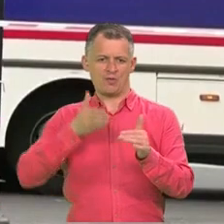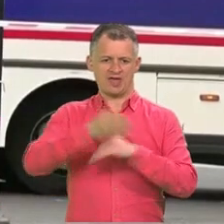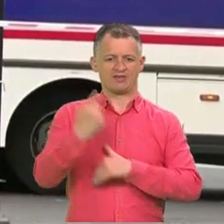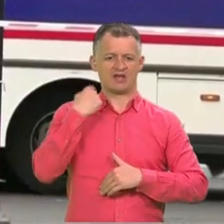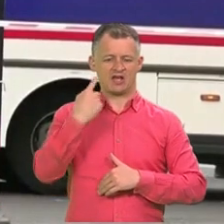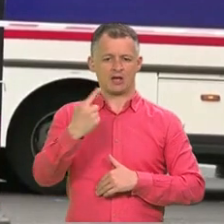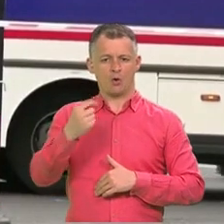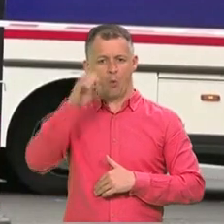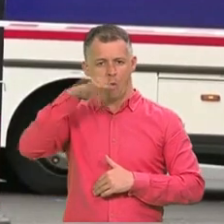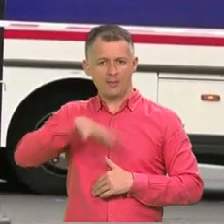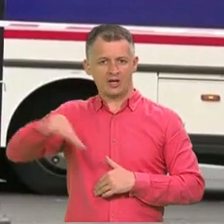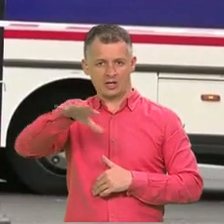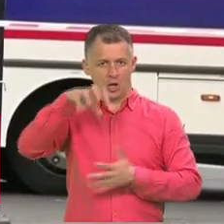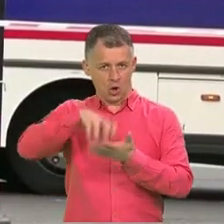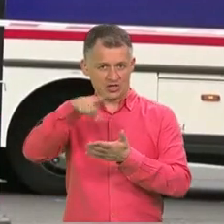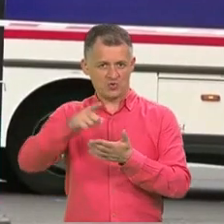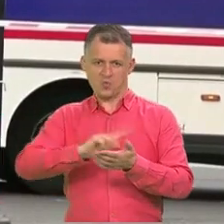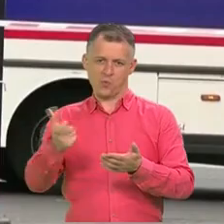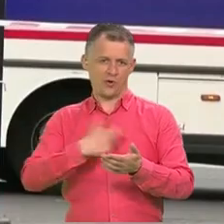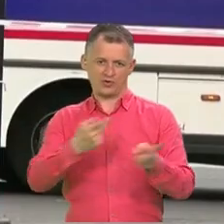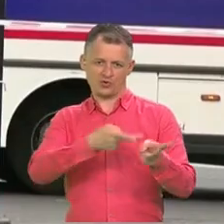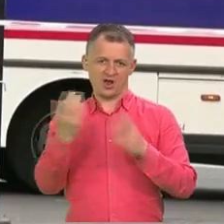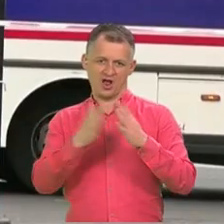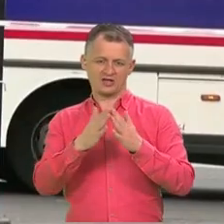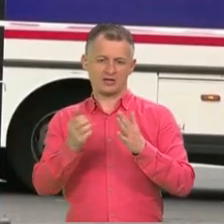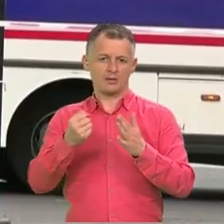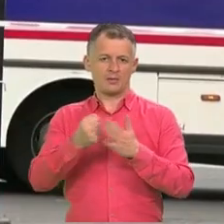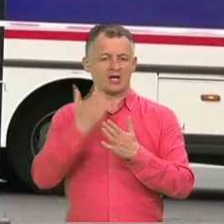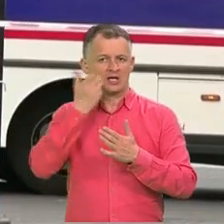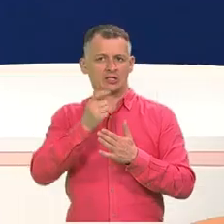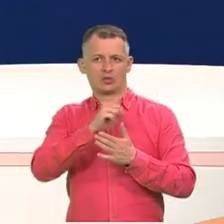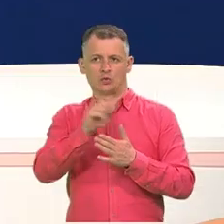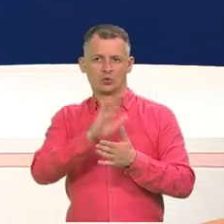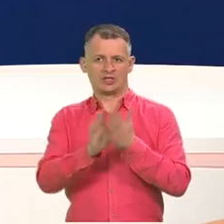locuiesc în zonă nu se pot întoarce acasă până când nu va trece pericolul.